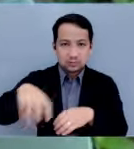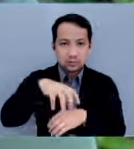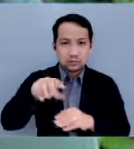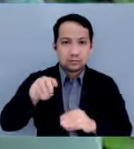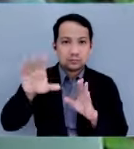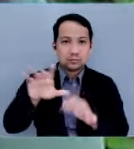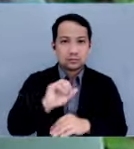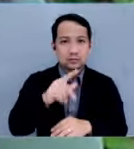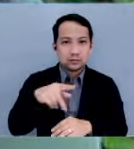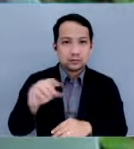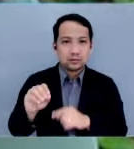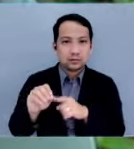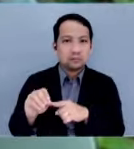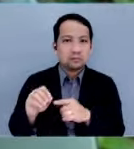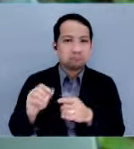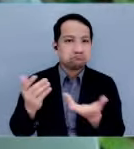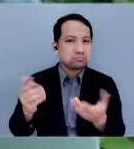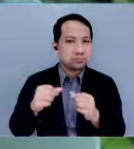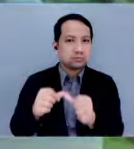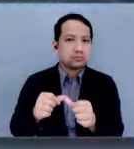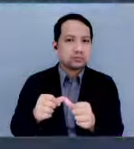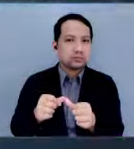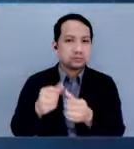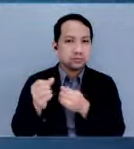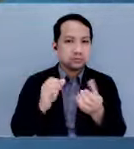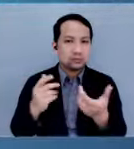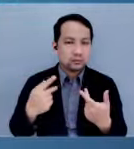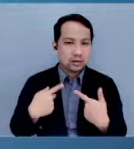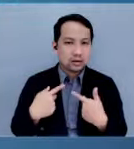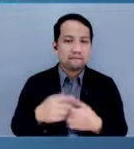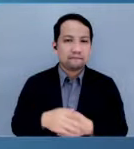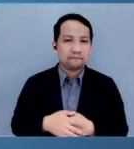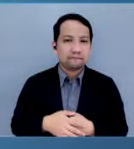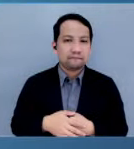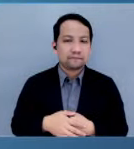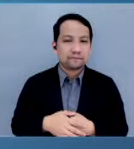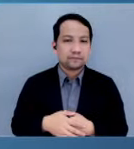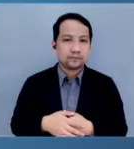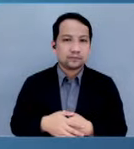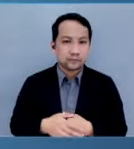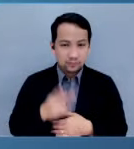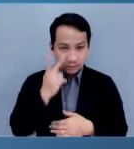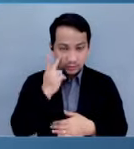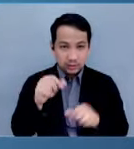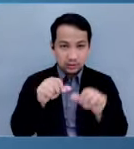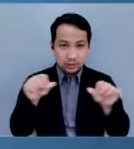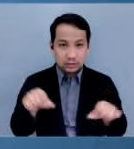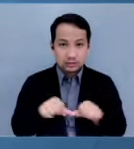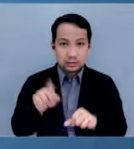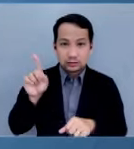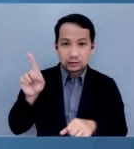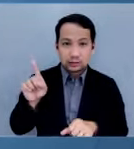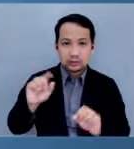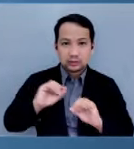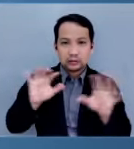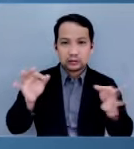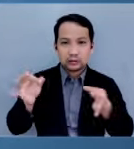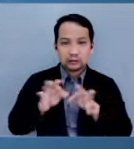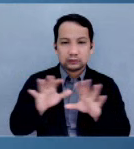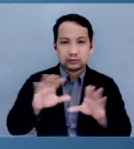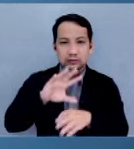still ongoing yung operation po. Kung titignan naman sa mapa, malinaw na pasok na